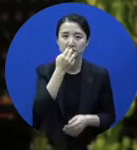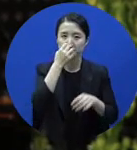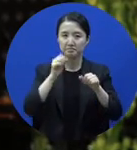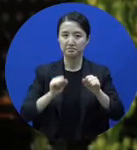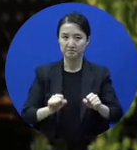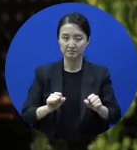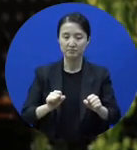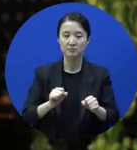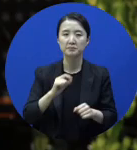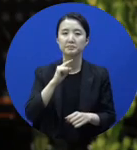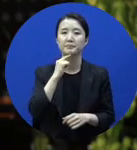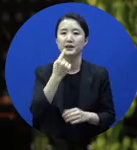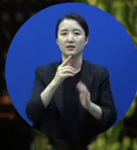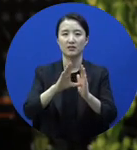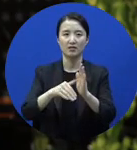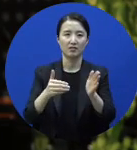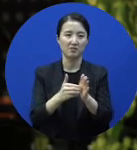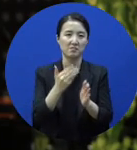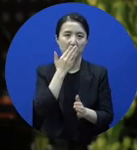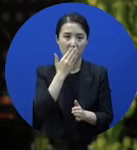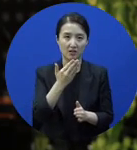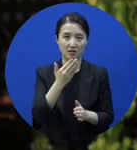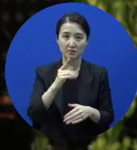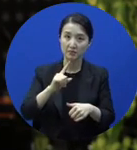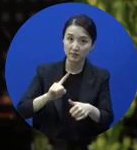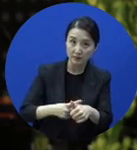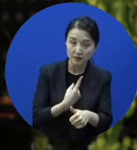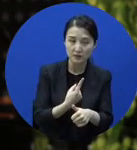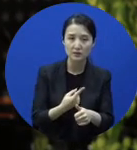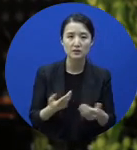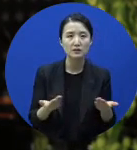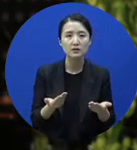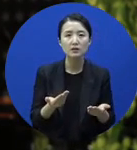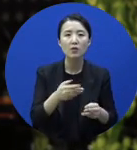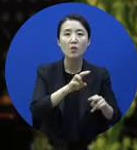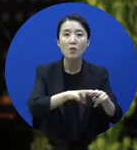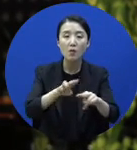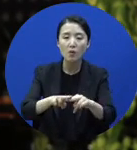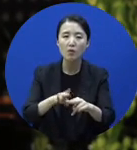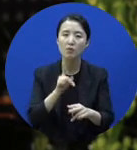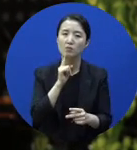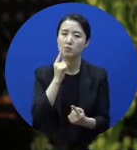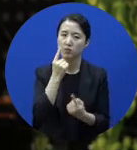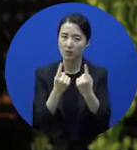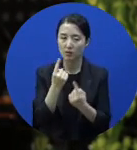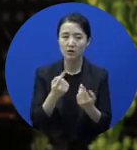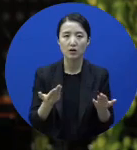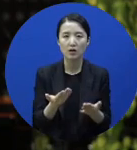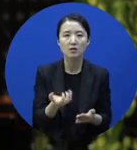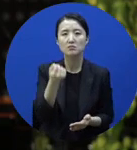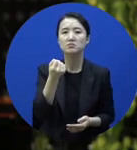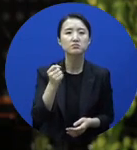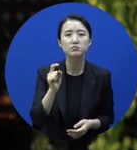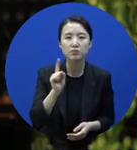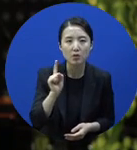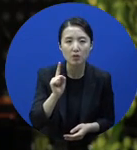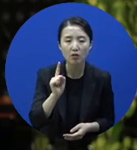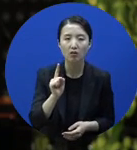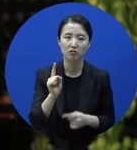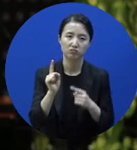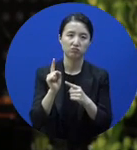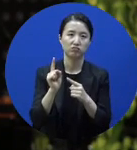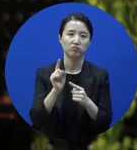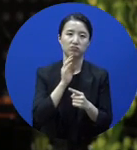이야기 하나씩 풀어가도록 하겠습니다. 우리가 사실 100세 시대라는 얘기는 최근 들어서는 많이 언급되고